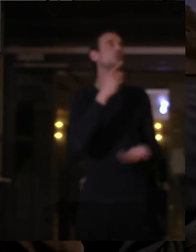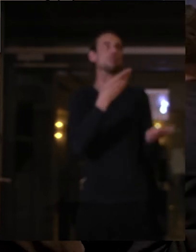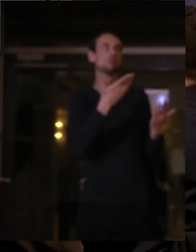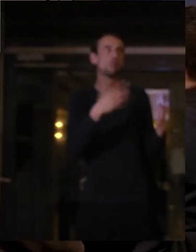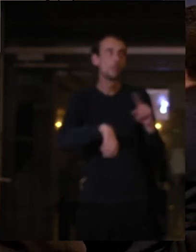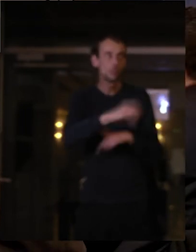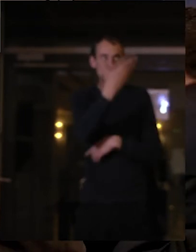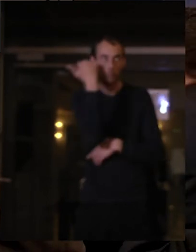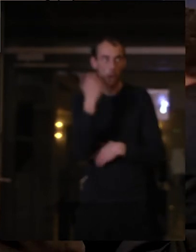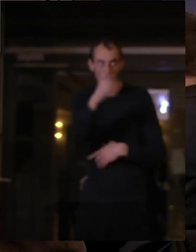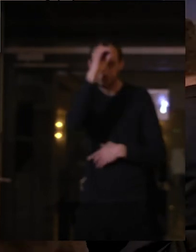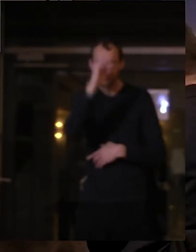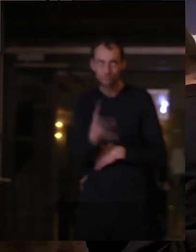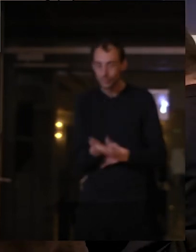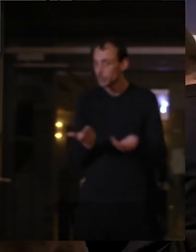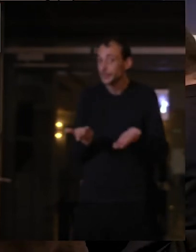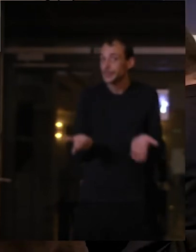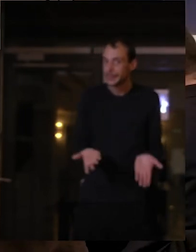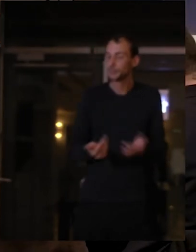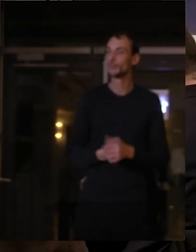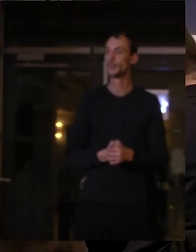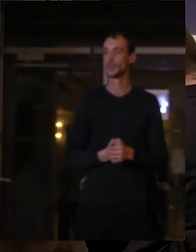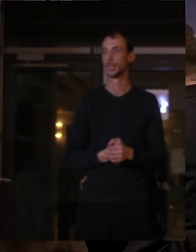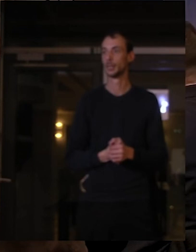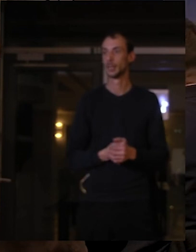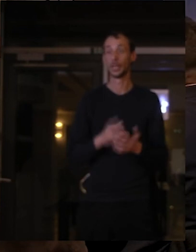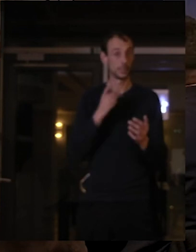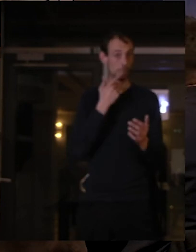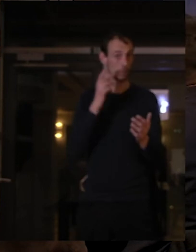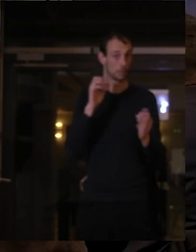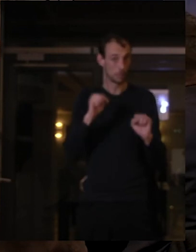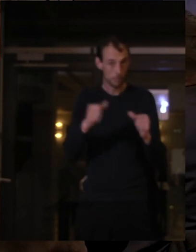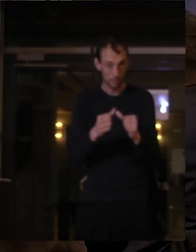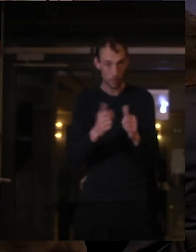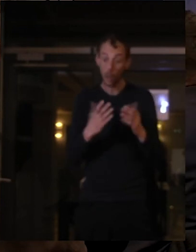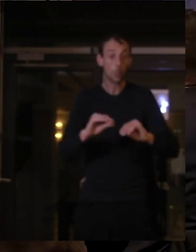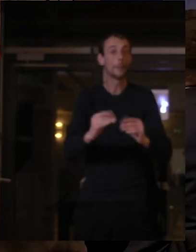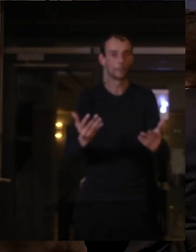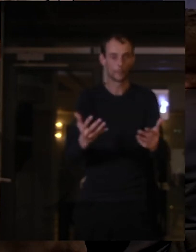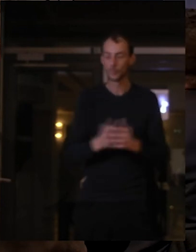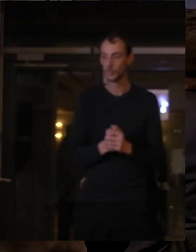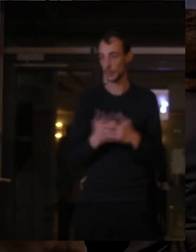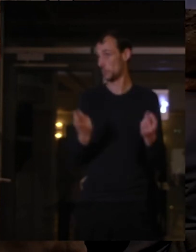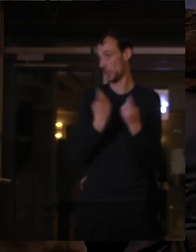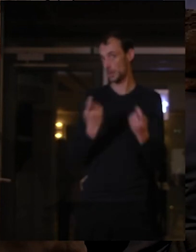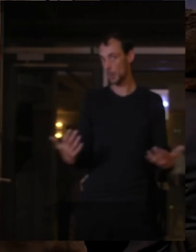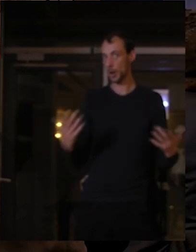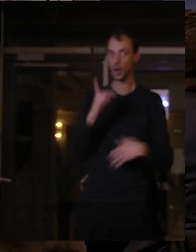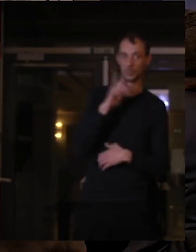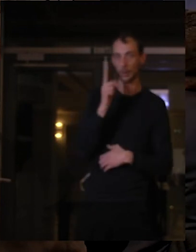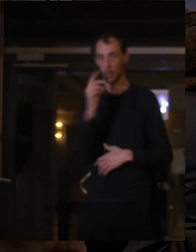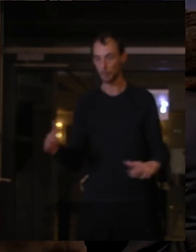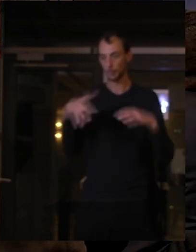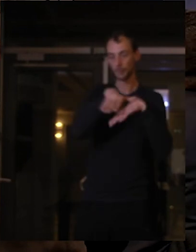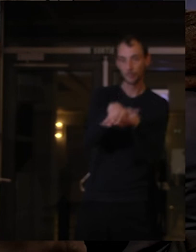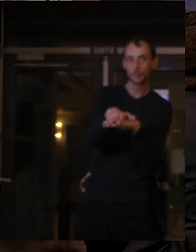finalement, effectivement, pour parler concrètement de ce qu'on peut faire, ces entraînements en mixité, montre aux filles qu'elles sont capables de jouer autant